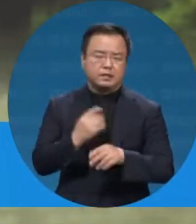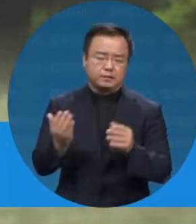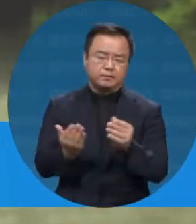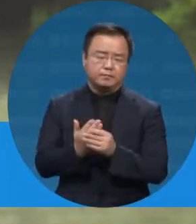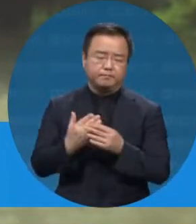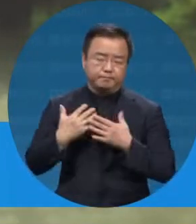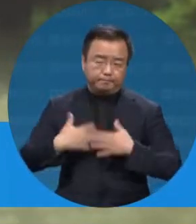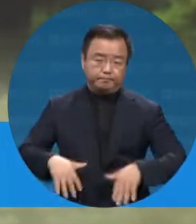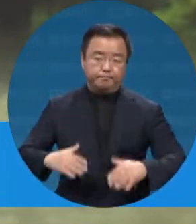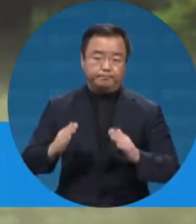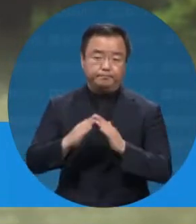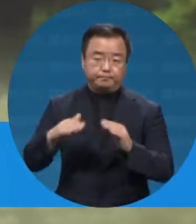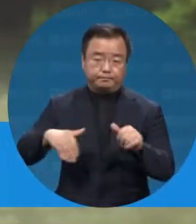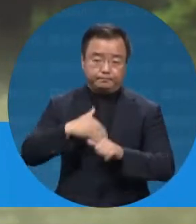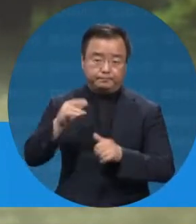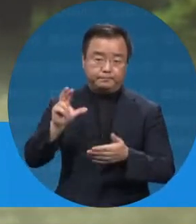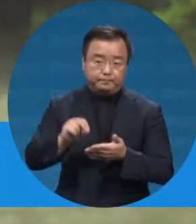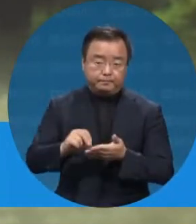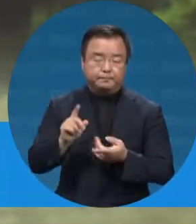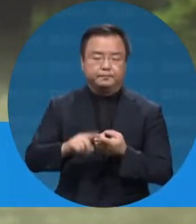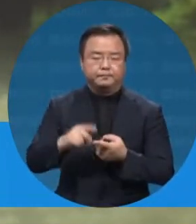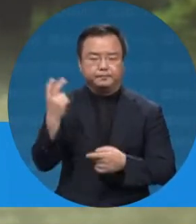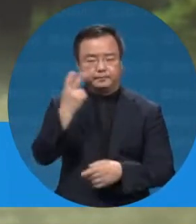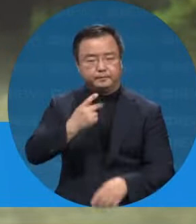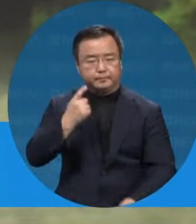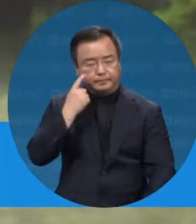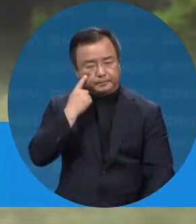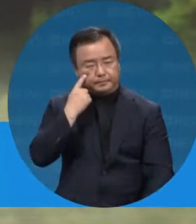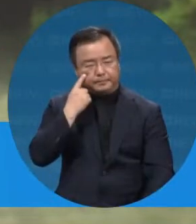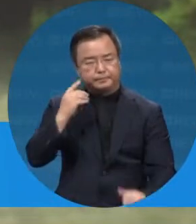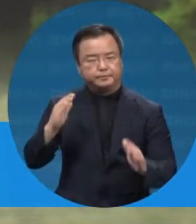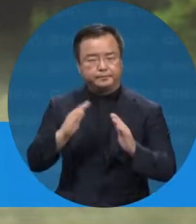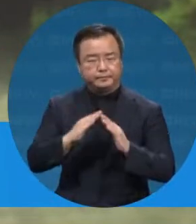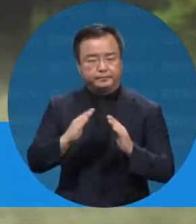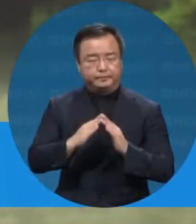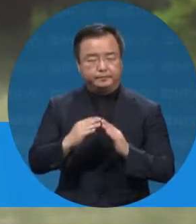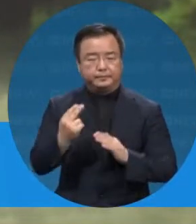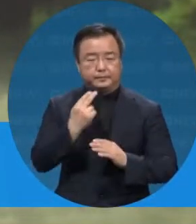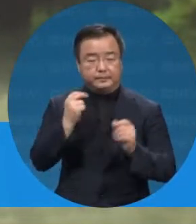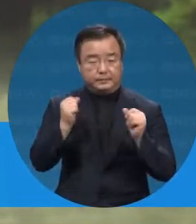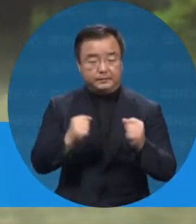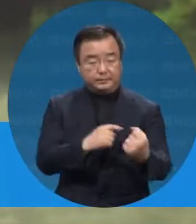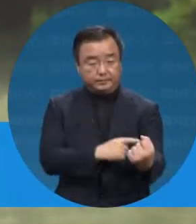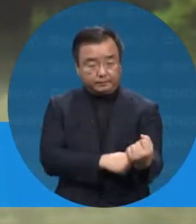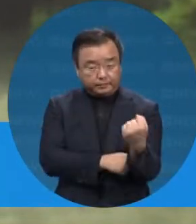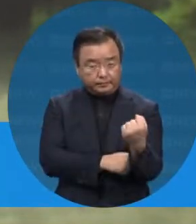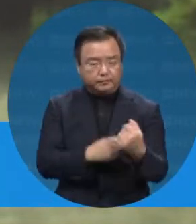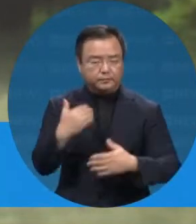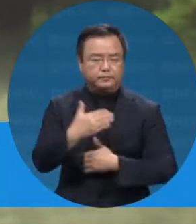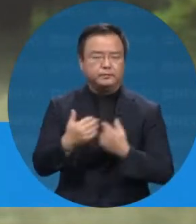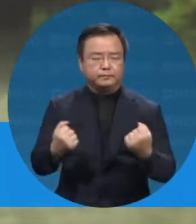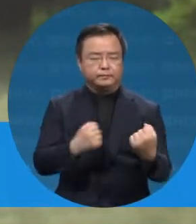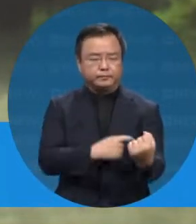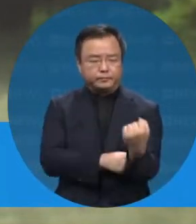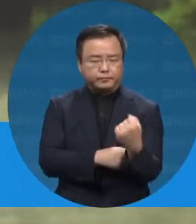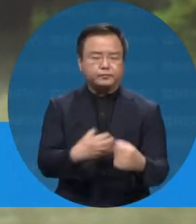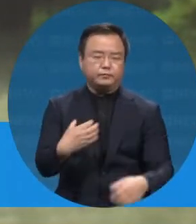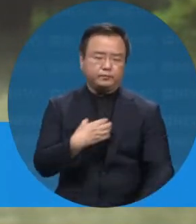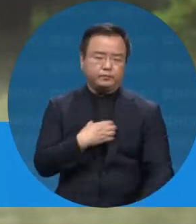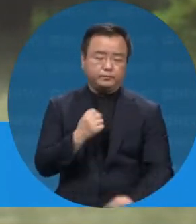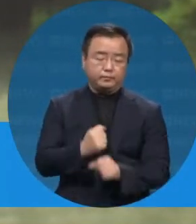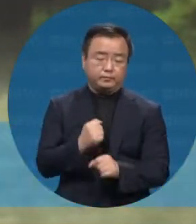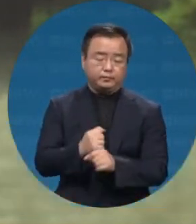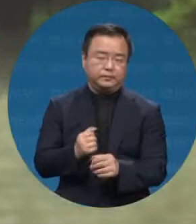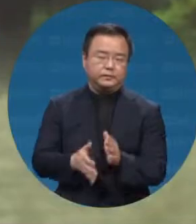주거환경 문제를 조금 살펴보겠습니다 열악한 집은 생명권과 건강권마저 위협하죠 한국 도시연구소의